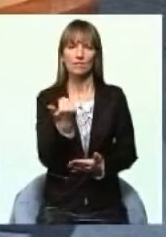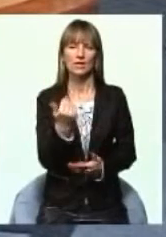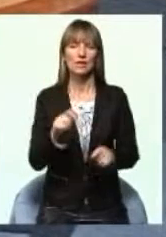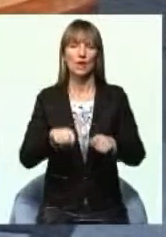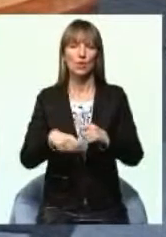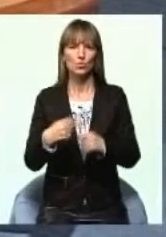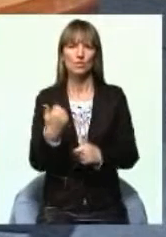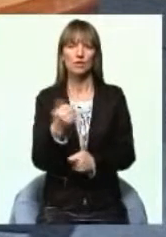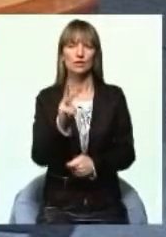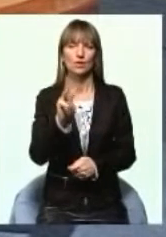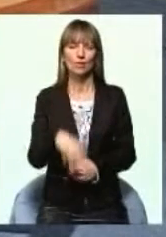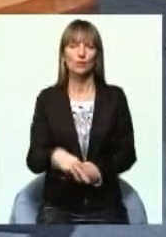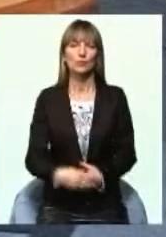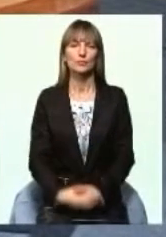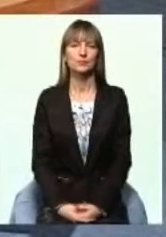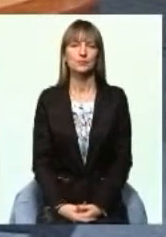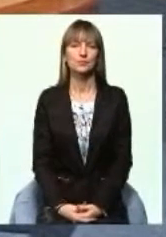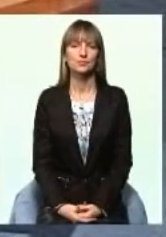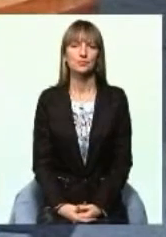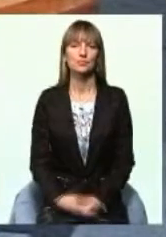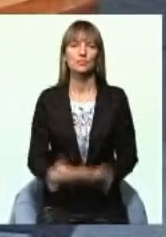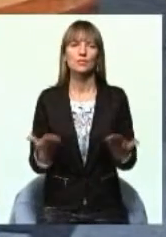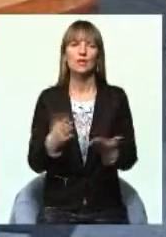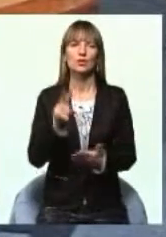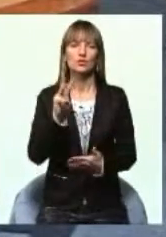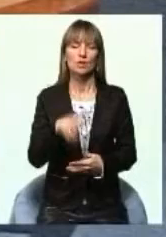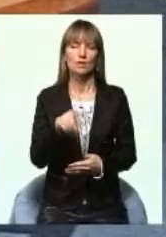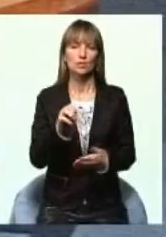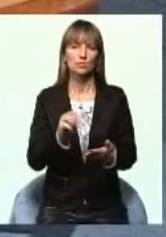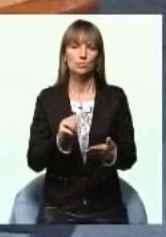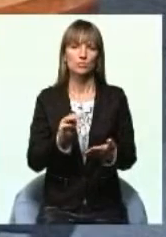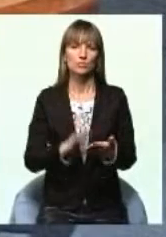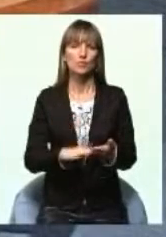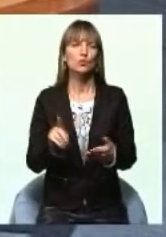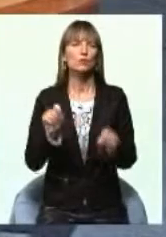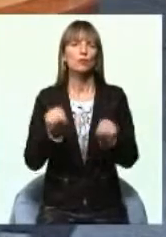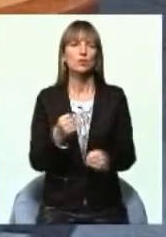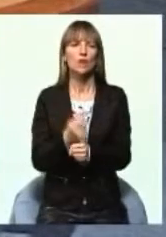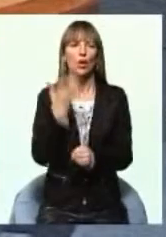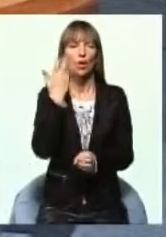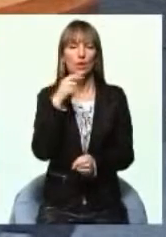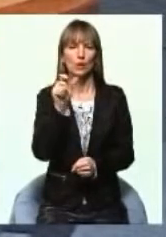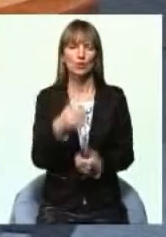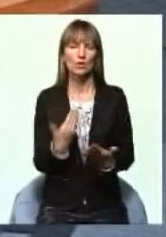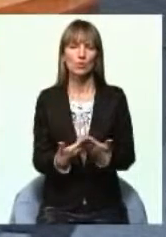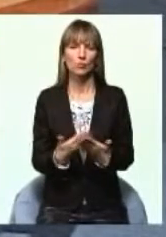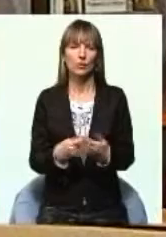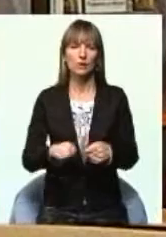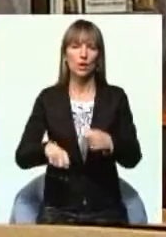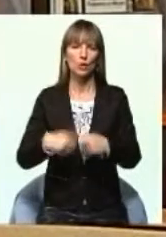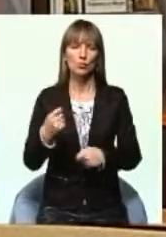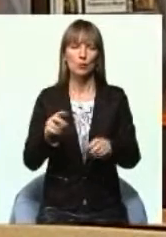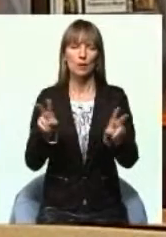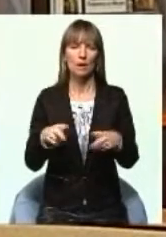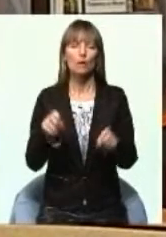порушуєте, вони вас штрафують. А який штраф вони накладають? Що вони можуть зробити, коли людина, наприклад, порушила